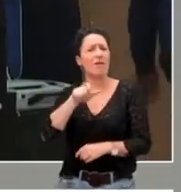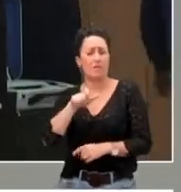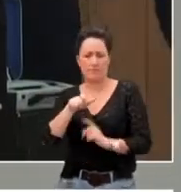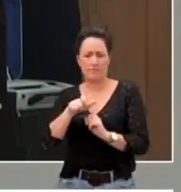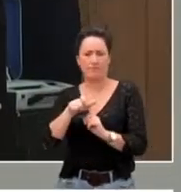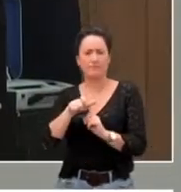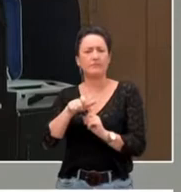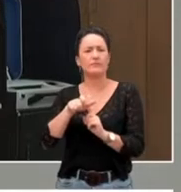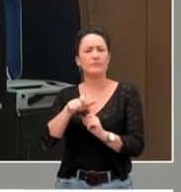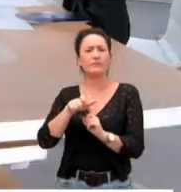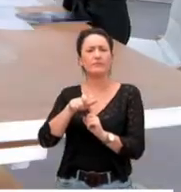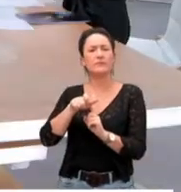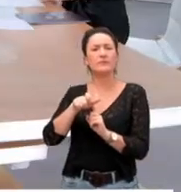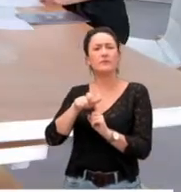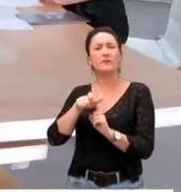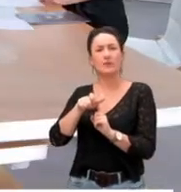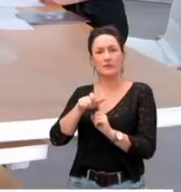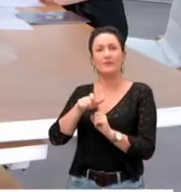mec qui serait